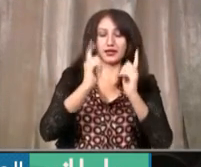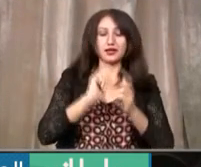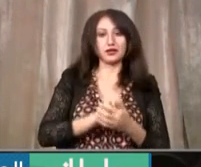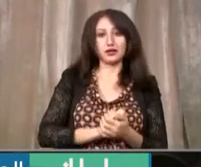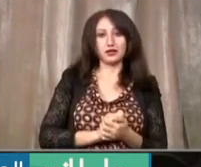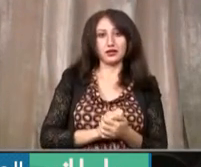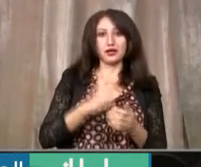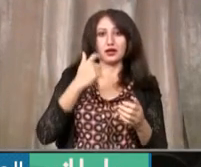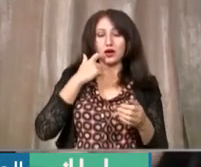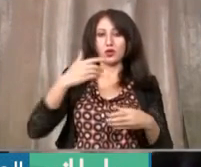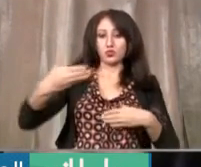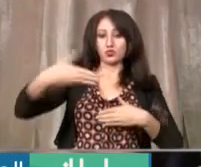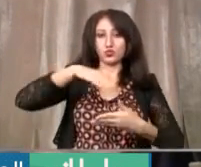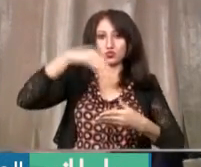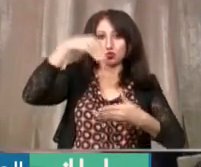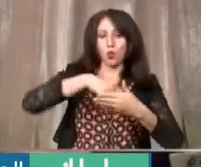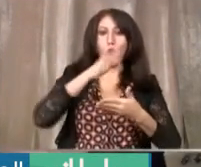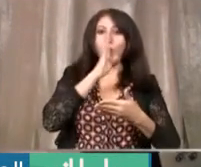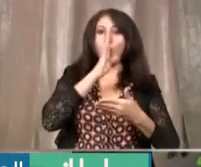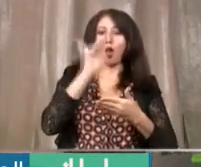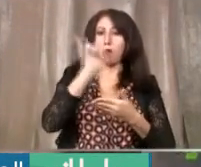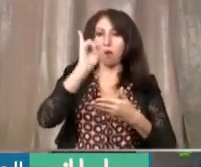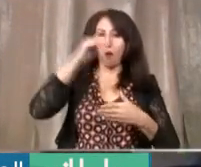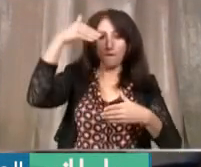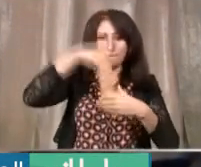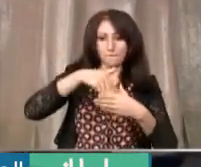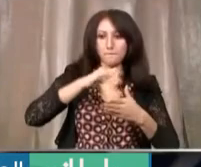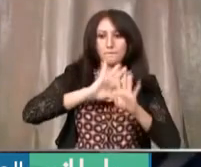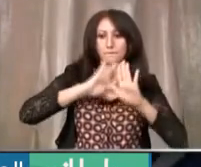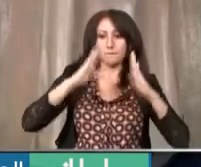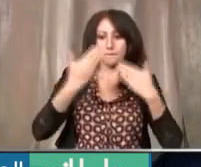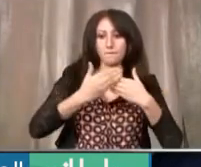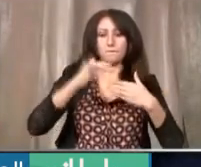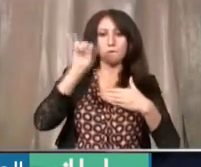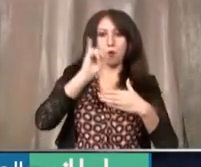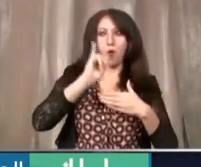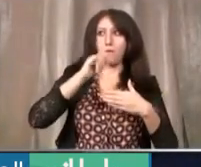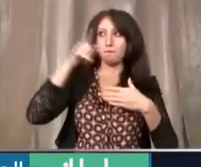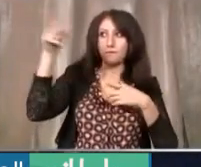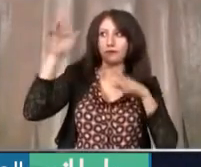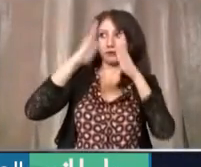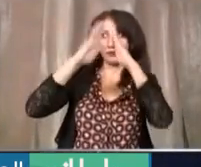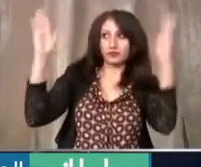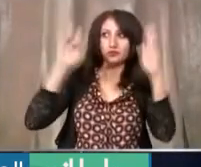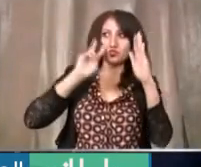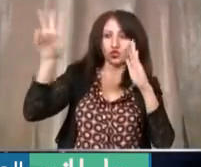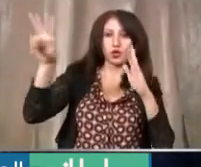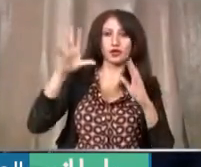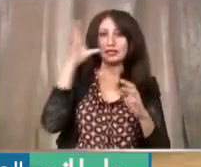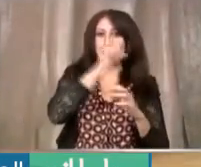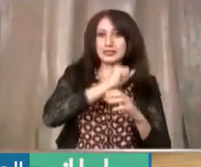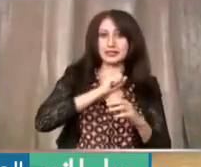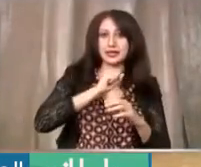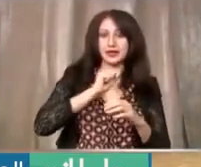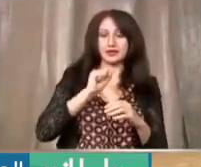الحقيبه اللي بيتم وضع كافه اوراق العمليه الانتخابيه والسواتر اثناء الاقتراع السري